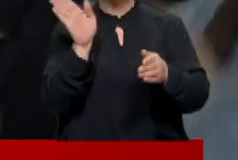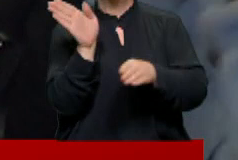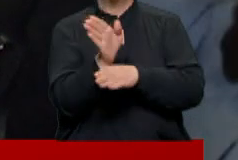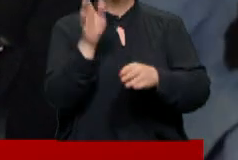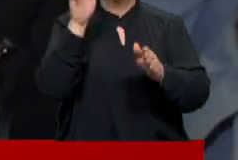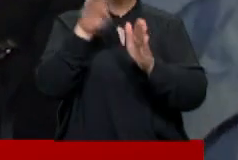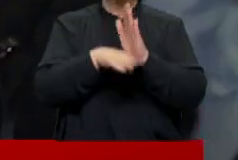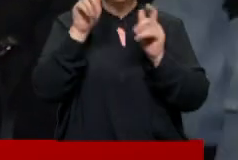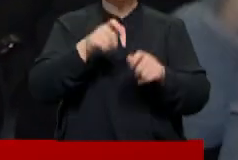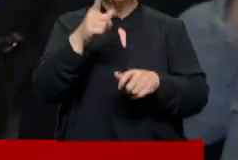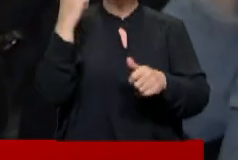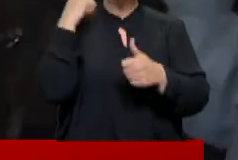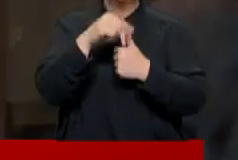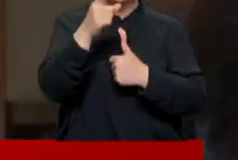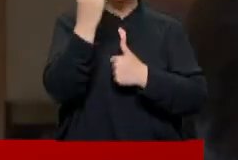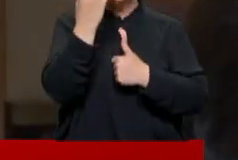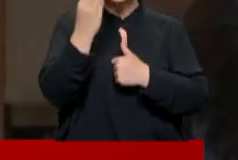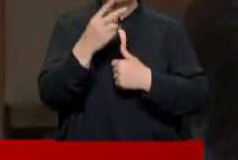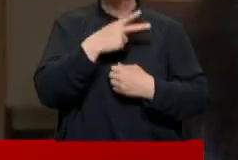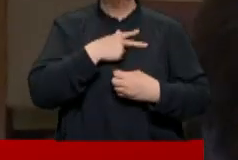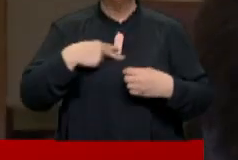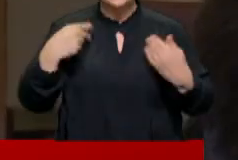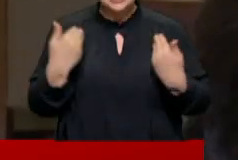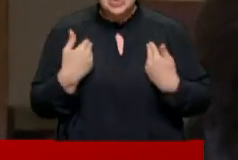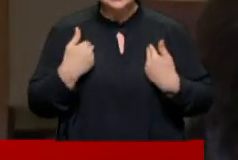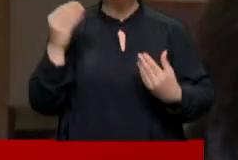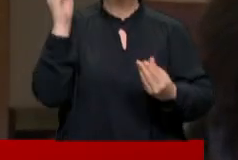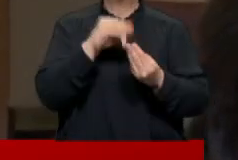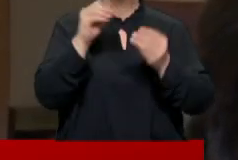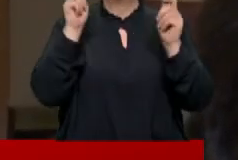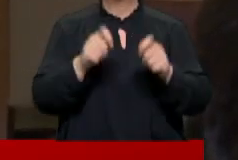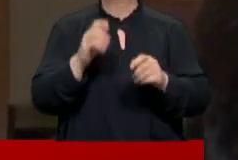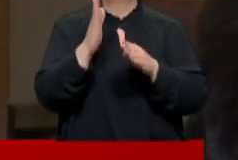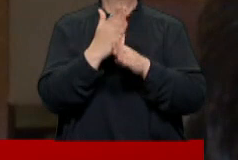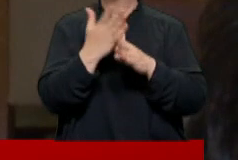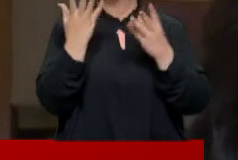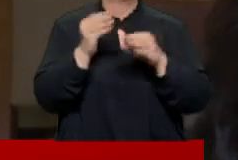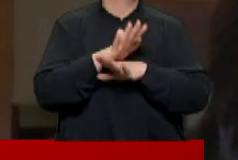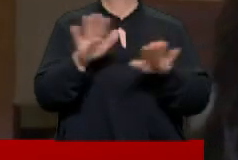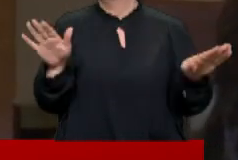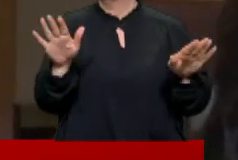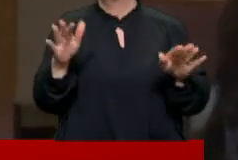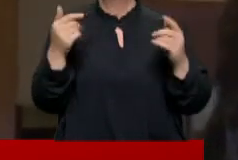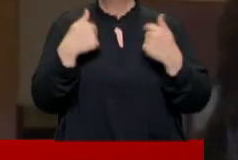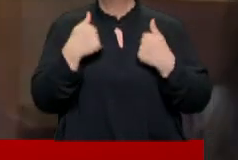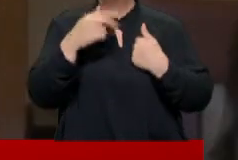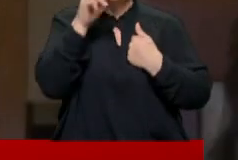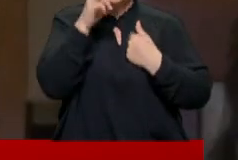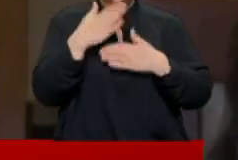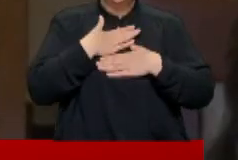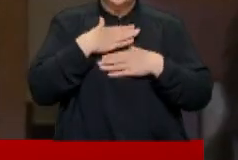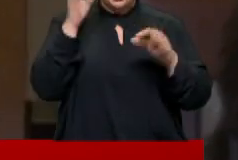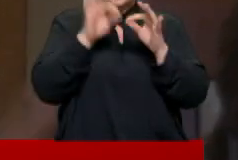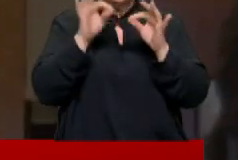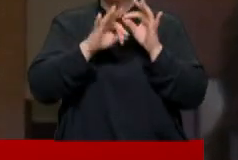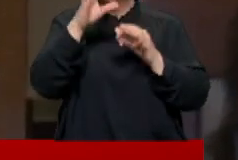yapmıştınız başkanım. Tekrar öyle bir şey olabilir. Belediyeler zam yapmanın sebebi olamaz. Biz sonucuz. Ekonomiyi